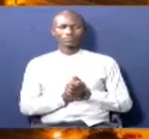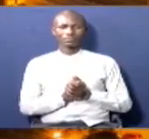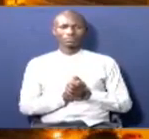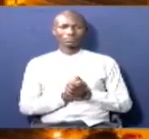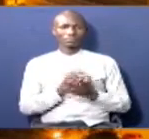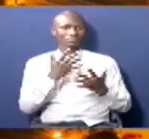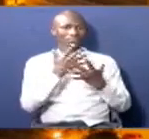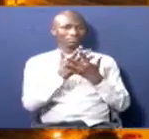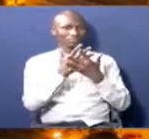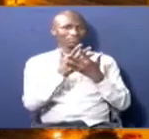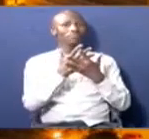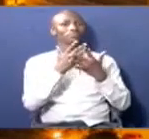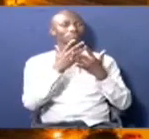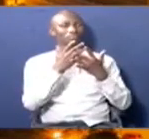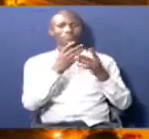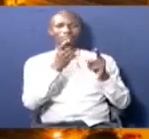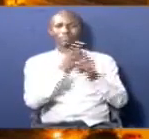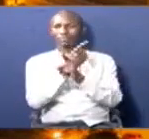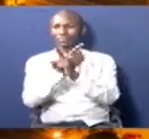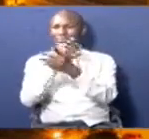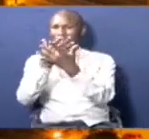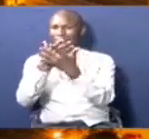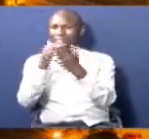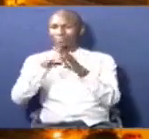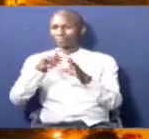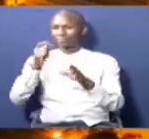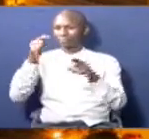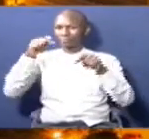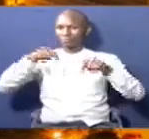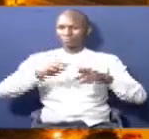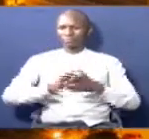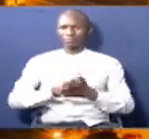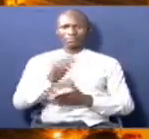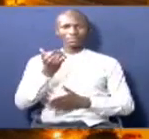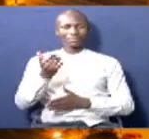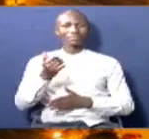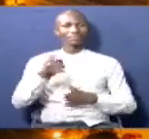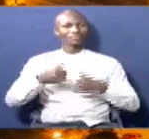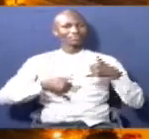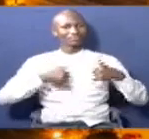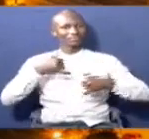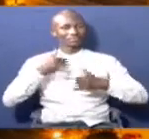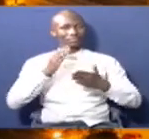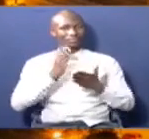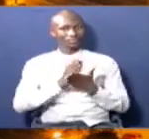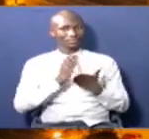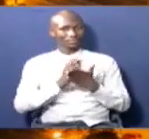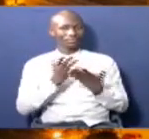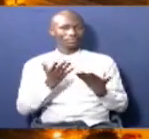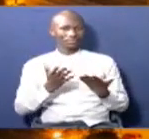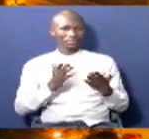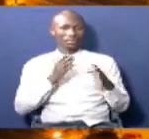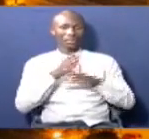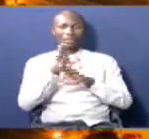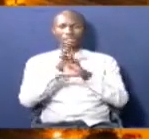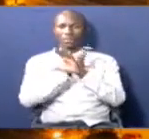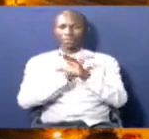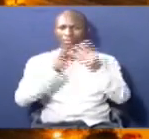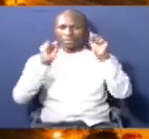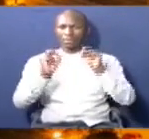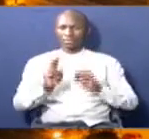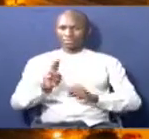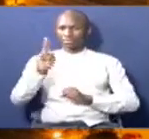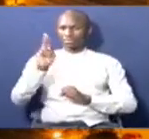Avungwa kuma Mayela ni kivyo vandi ya Kenya yume na unduwa kutania itina wa President Uhuru